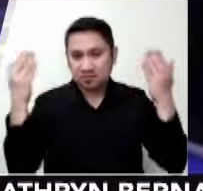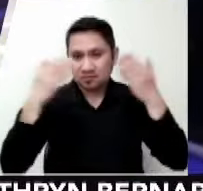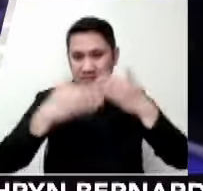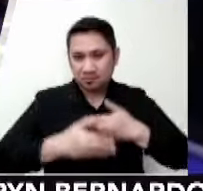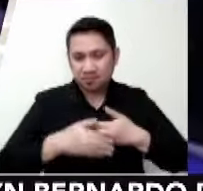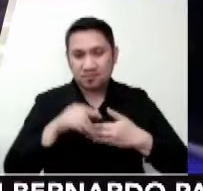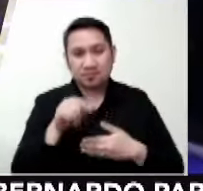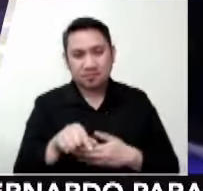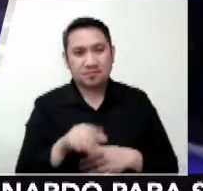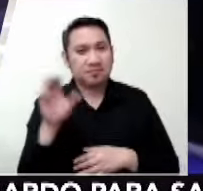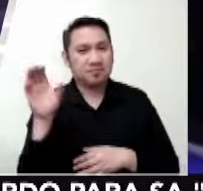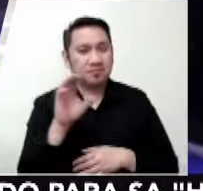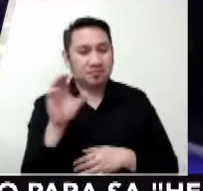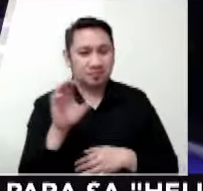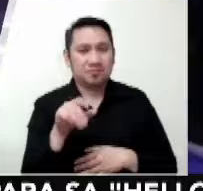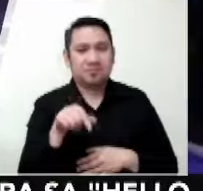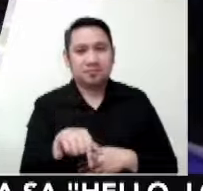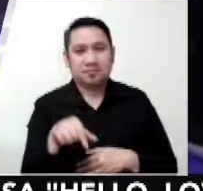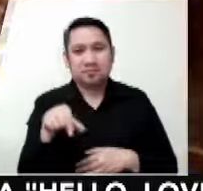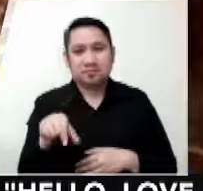Village Dito sa Quezon